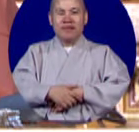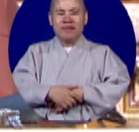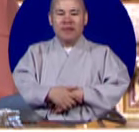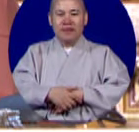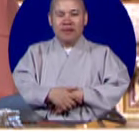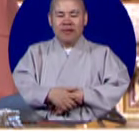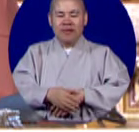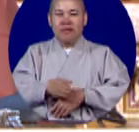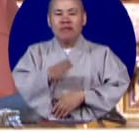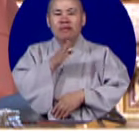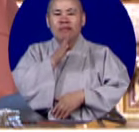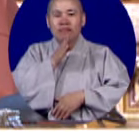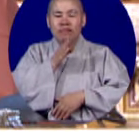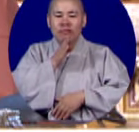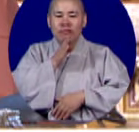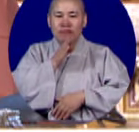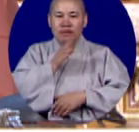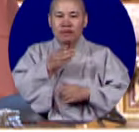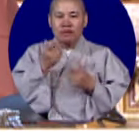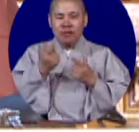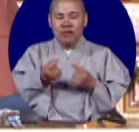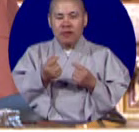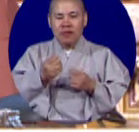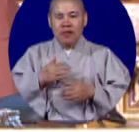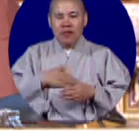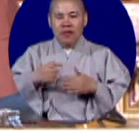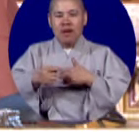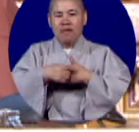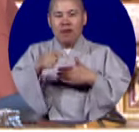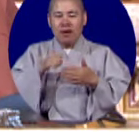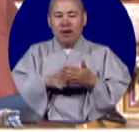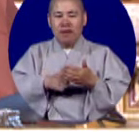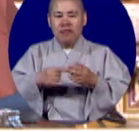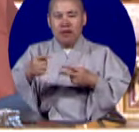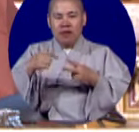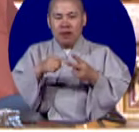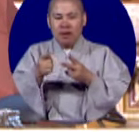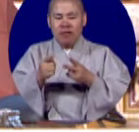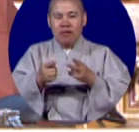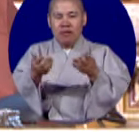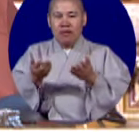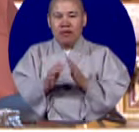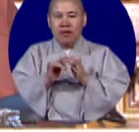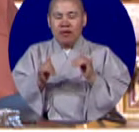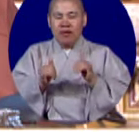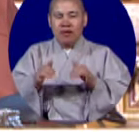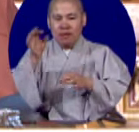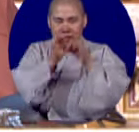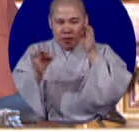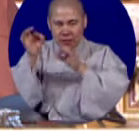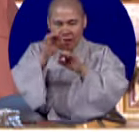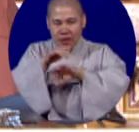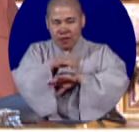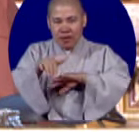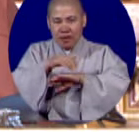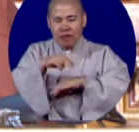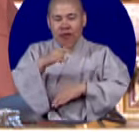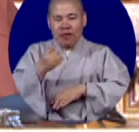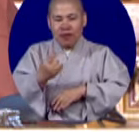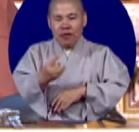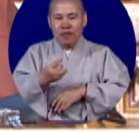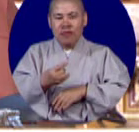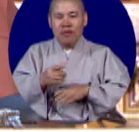근데 그 사실이에요. 내만 받아줄 사람 찾아다녀 봤댔자 인생만 날아가고